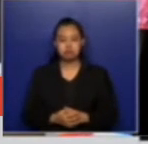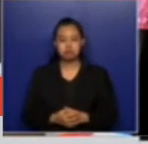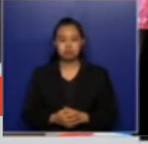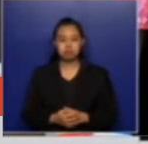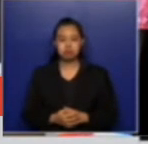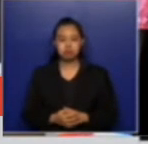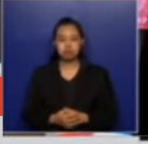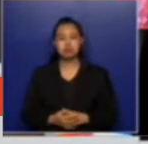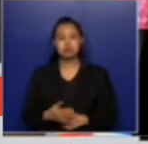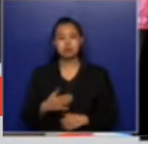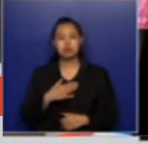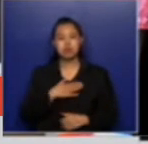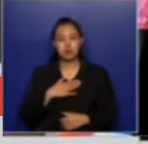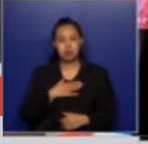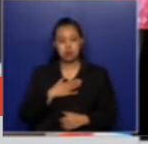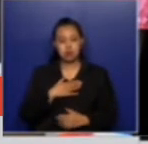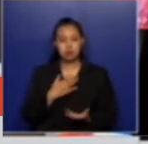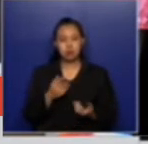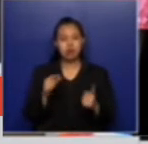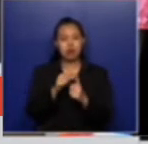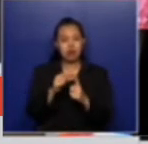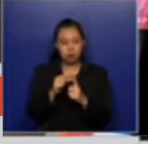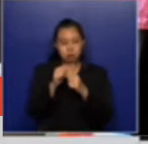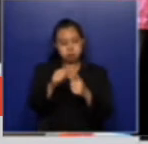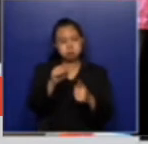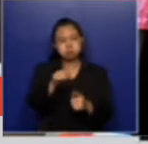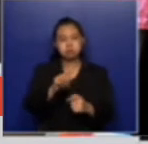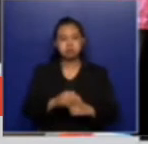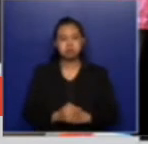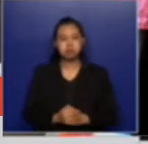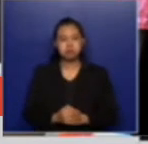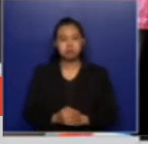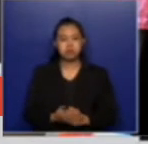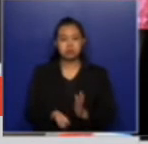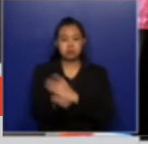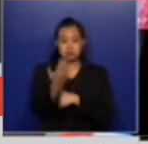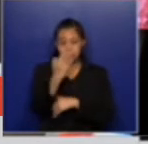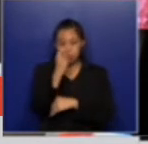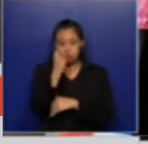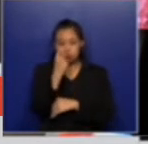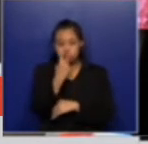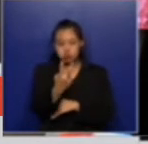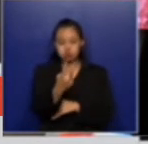ไอ้นี่ผมตั้งข้อกล่าวหาเลยนะครับเพราะเห็นอย่างชัดเจนเลยตอนเช้าผมตกใจท่านประ